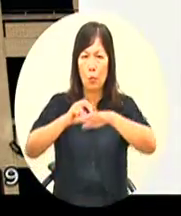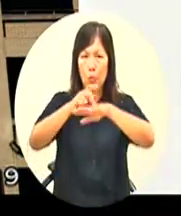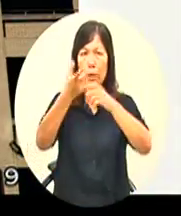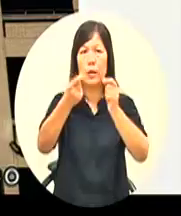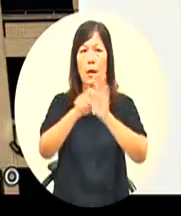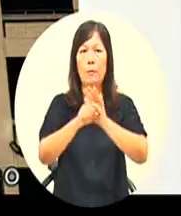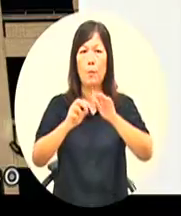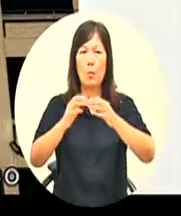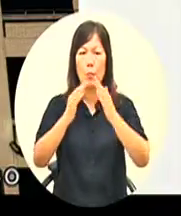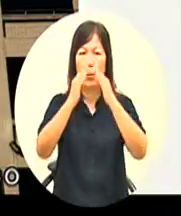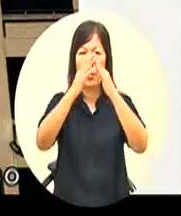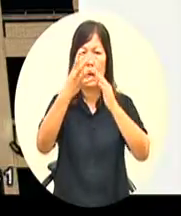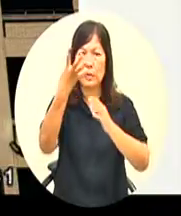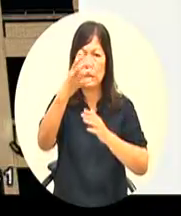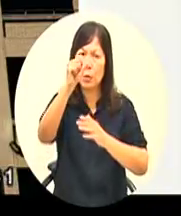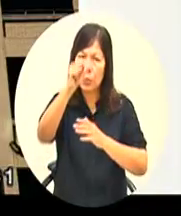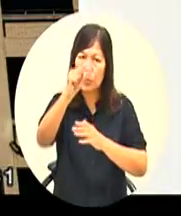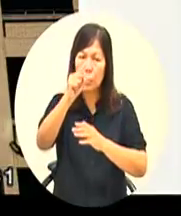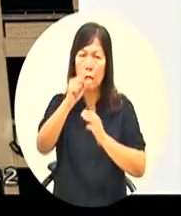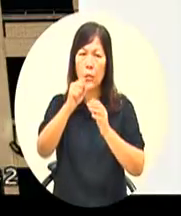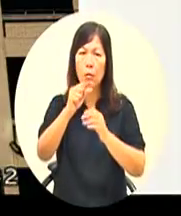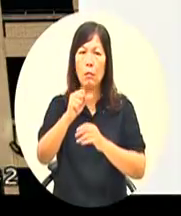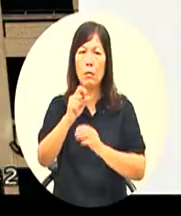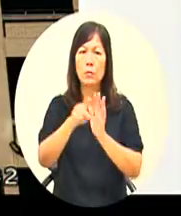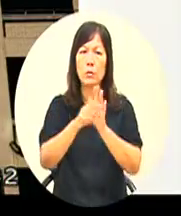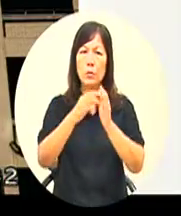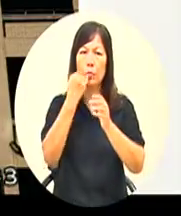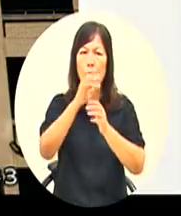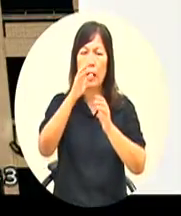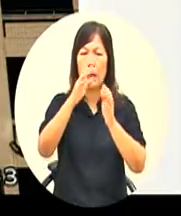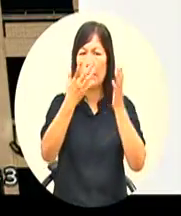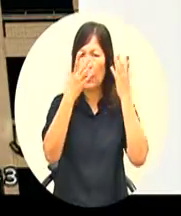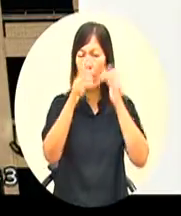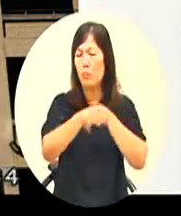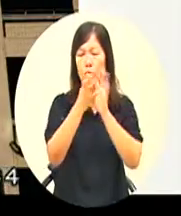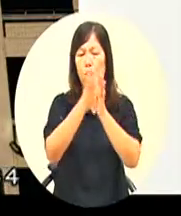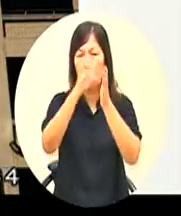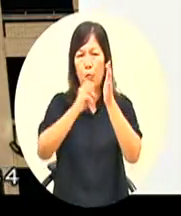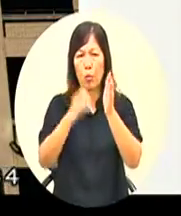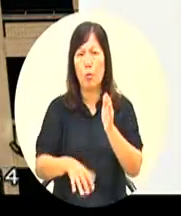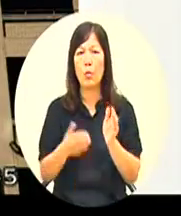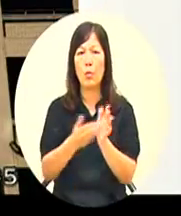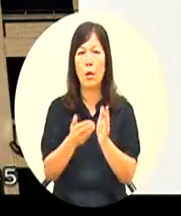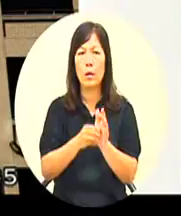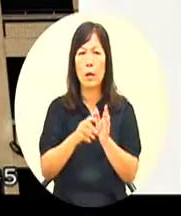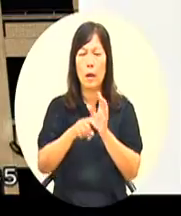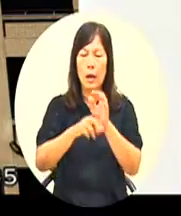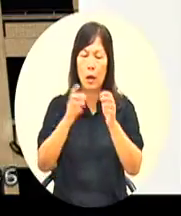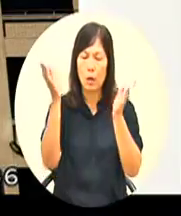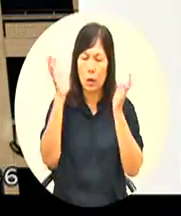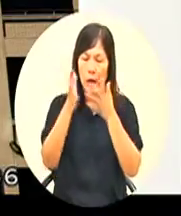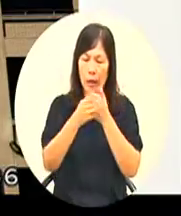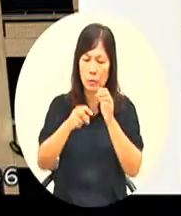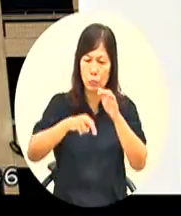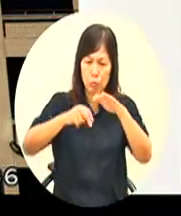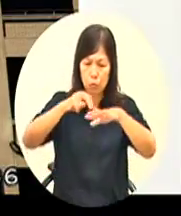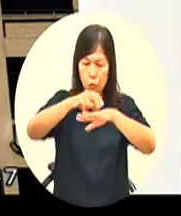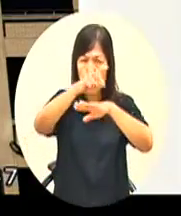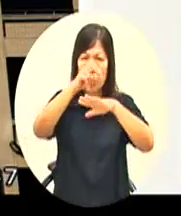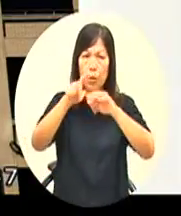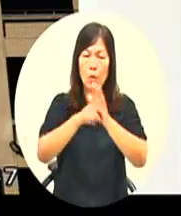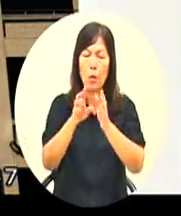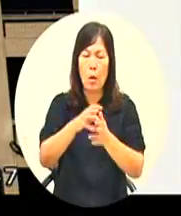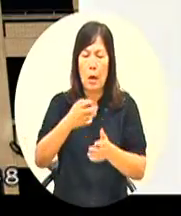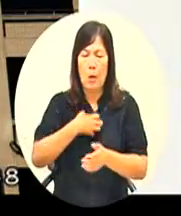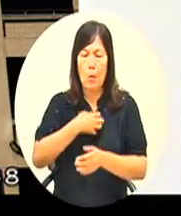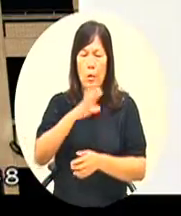高，四楼、五楼，你看这整个采光罩都掉了，那学生在这边楼梯走，真的相当的危险。什么时候要出